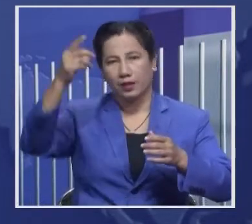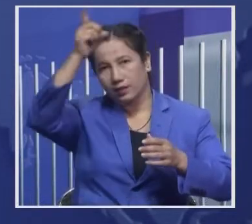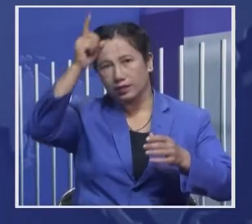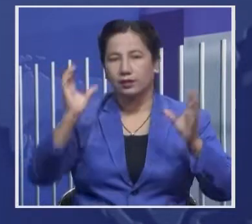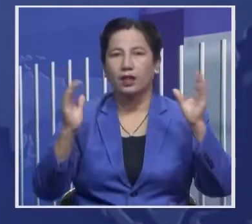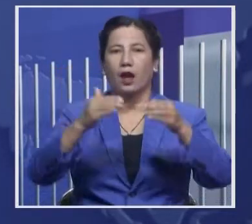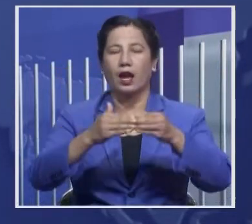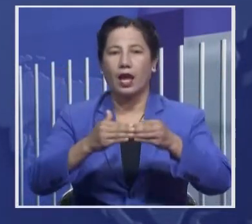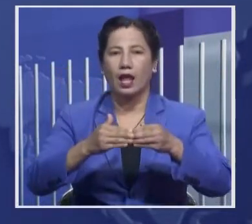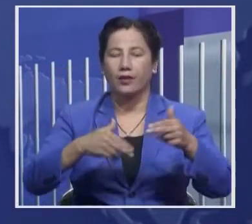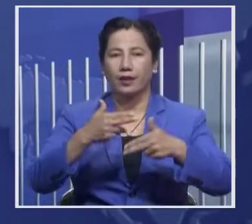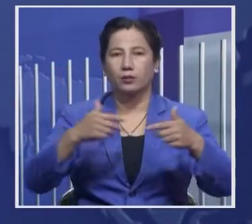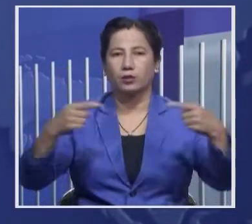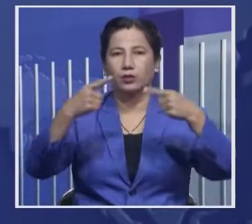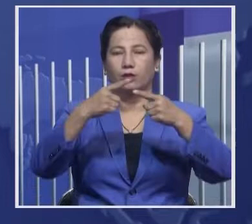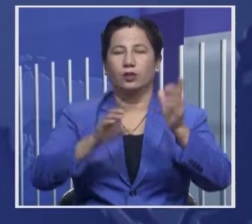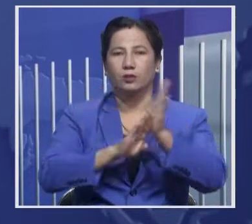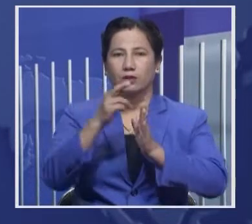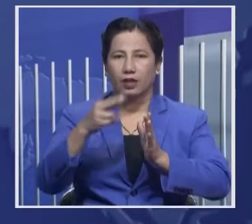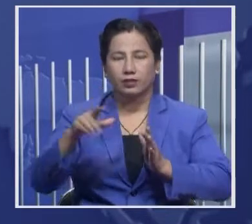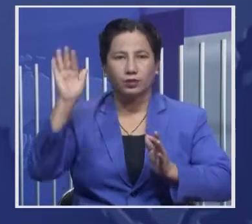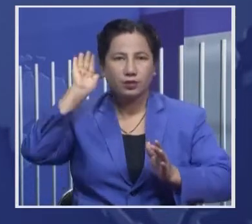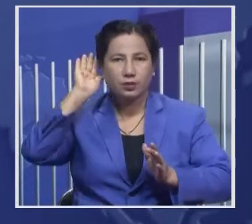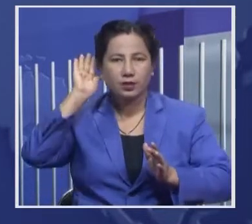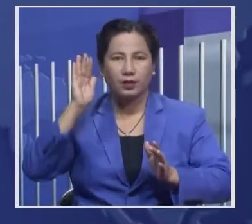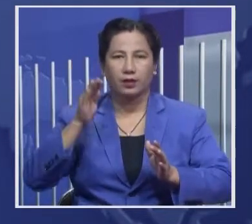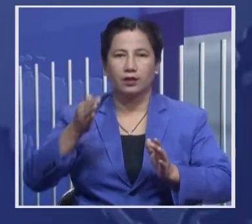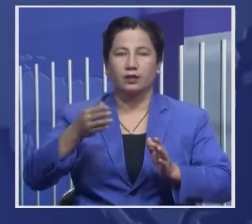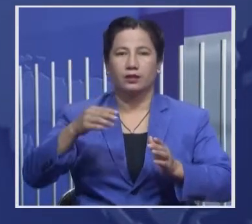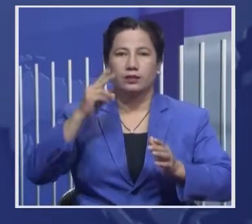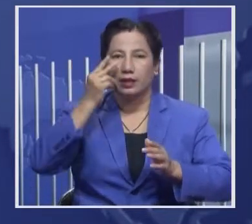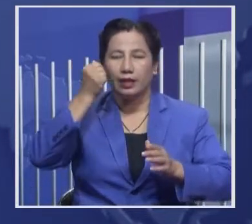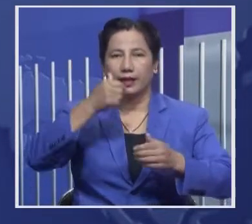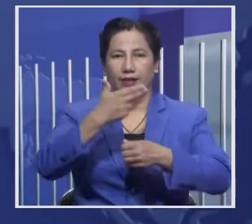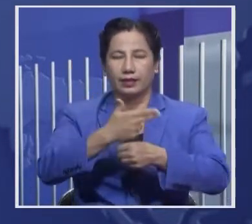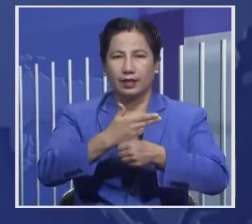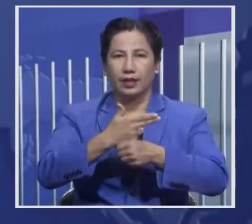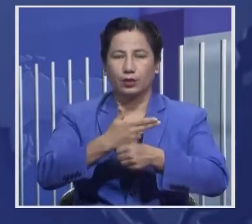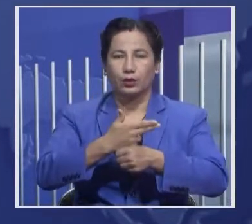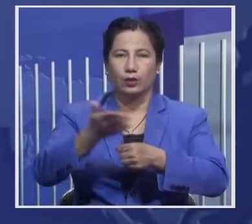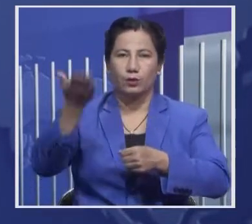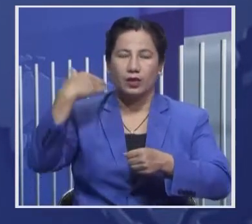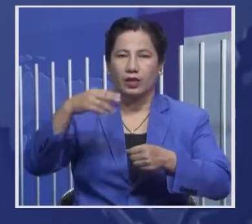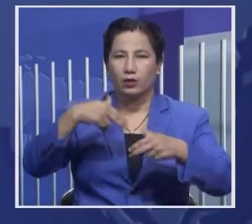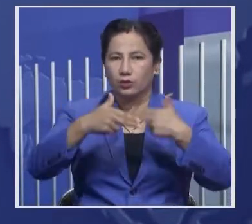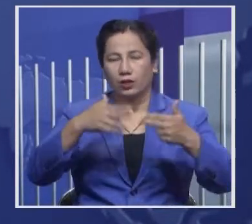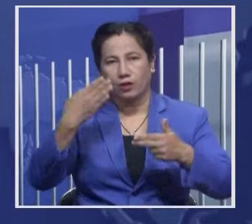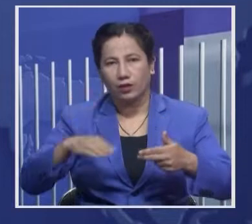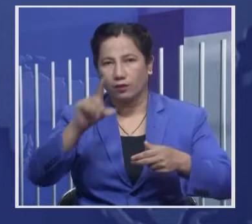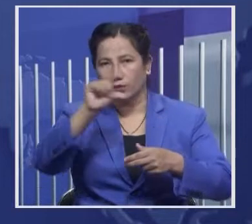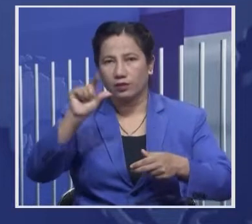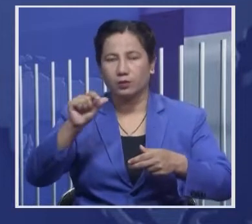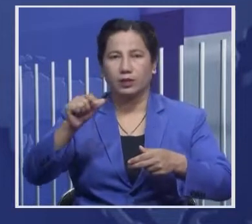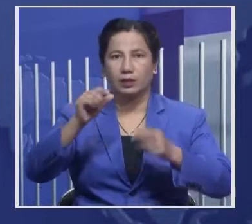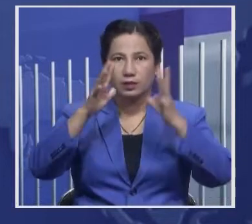अंगाल्ने परिपाटीले चुनौती बढाउँदै लगेको छ। आजको समाचारमा राणा थारूको परम्परागत पहिरन लोप हुने अवस्थामा पुगेको विषय छ। त्यसबाहेक